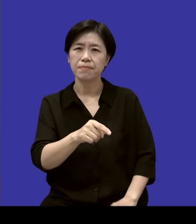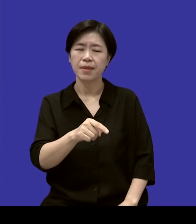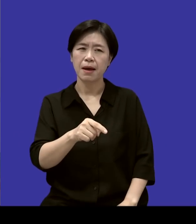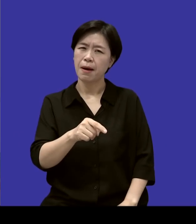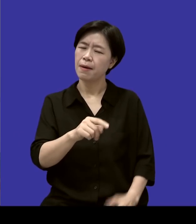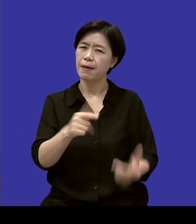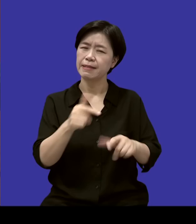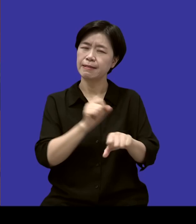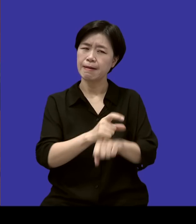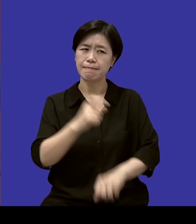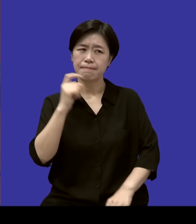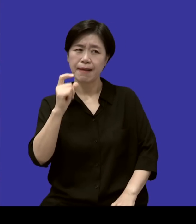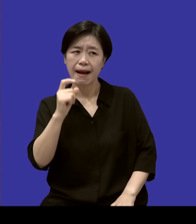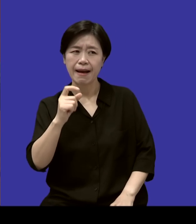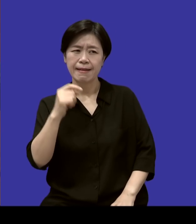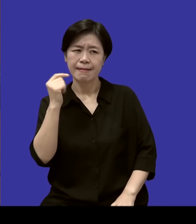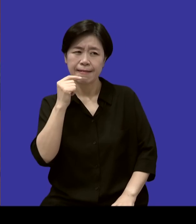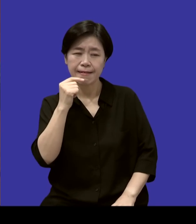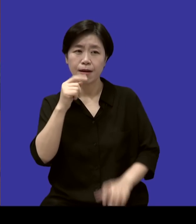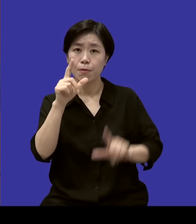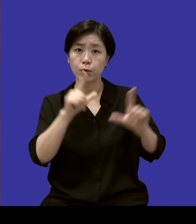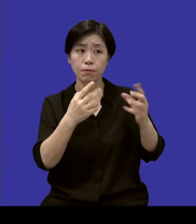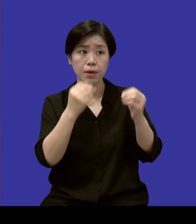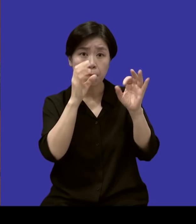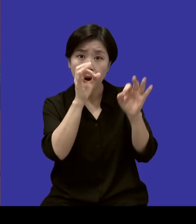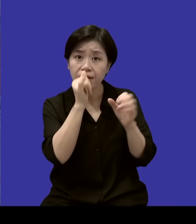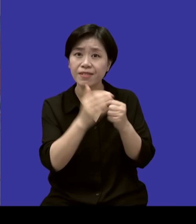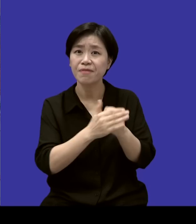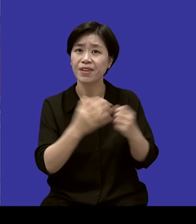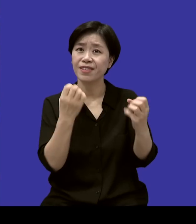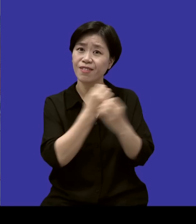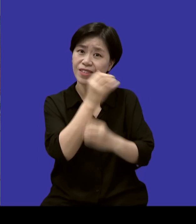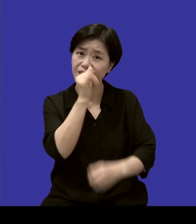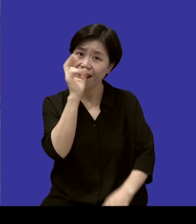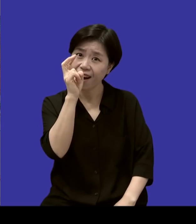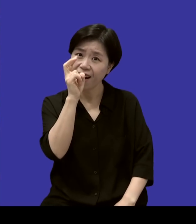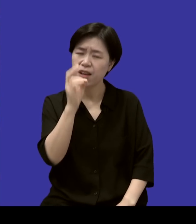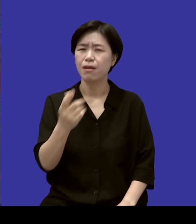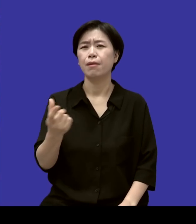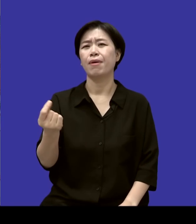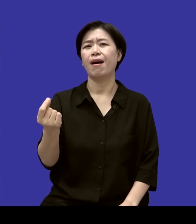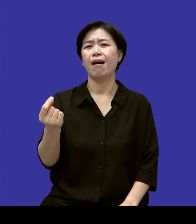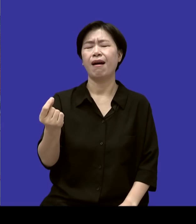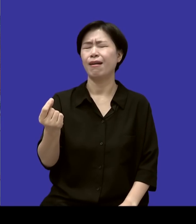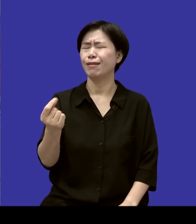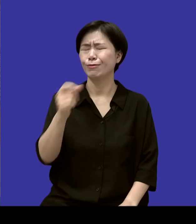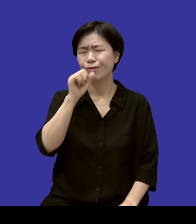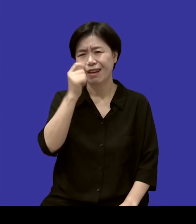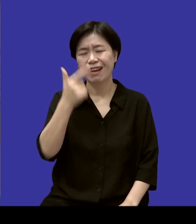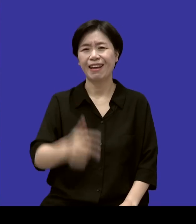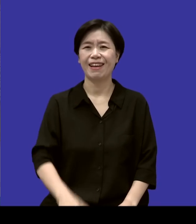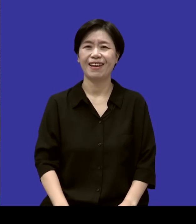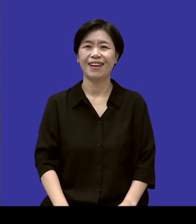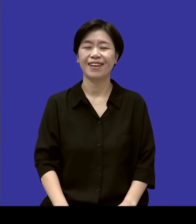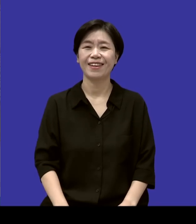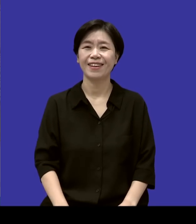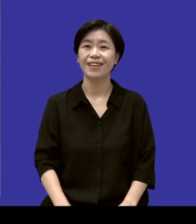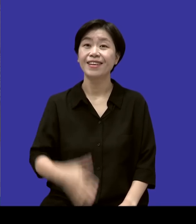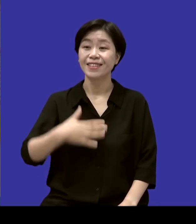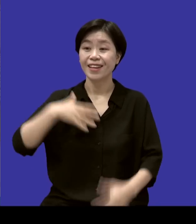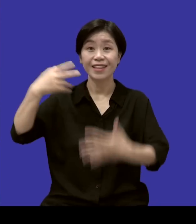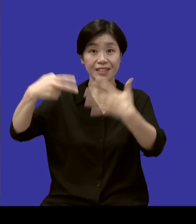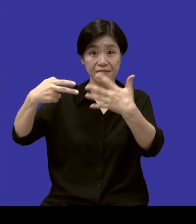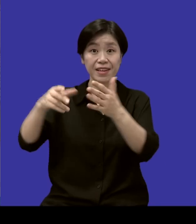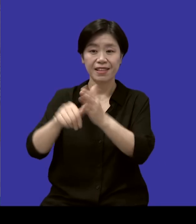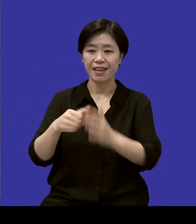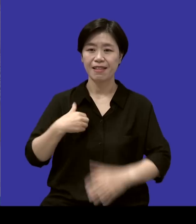않은 언니 뭐 이런 분으로 이렇게 보는 분들도 많이 있죠. 저 세다는 거 별로 안 좋아하는데 제가 아무래도 드라마 예.